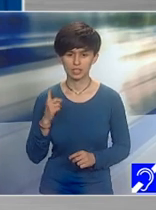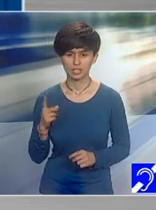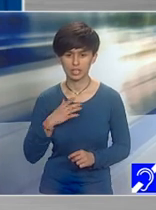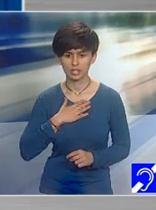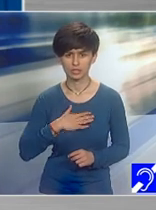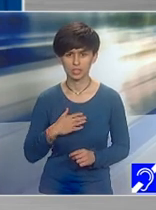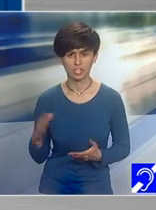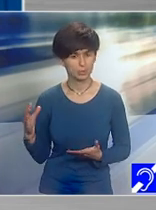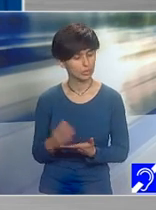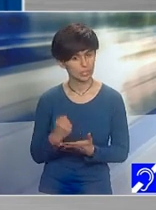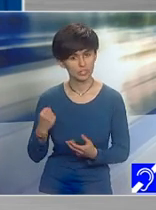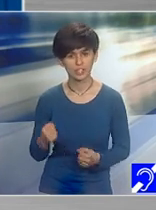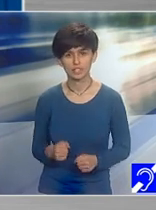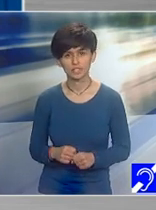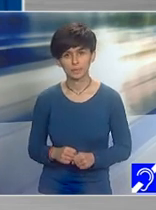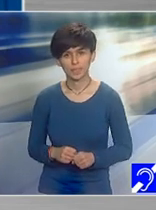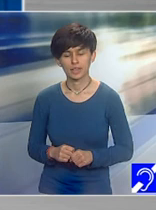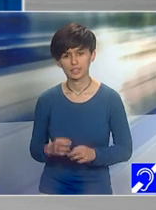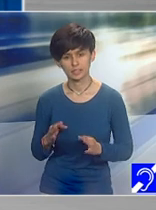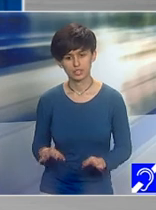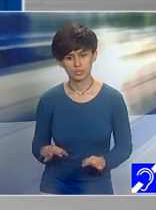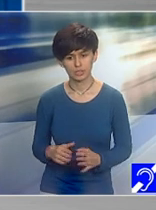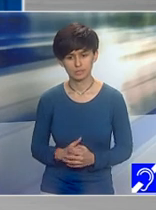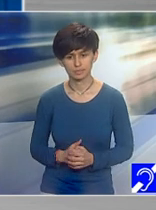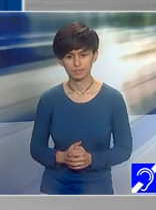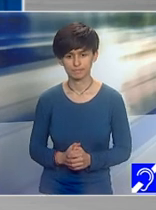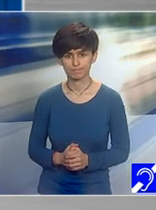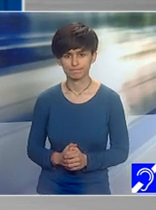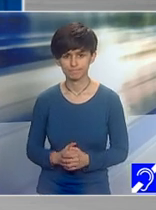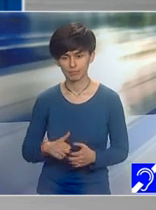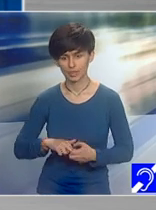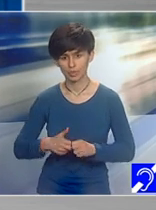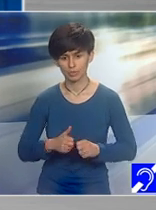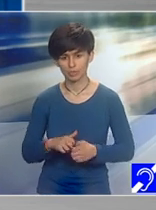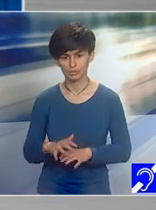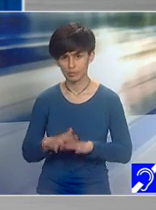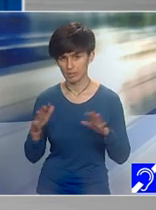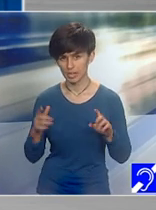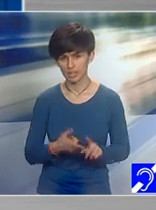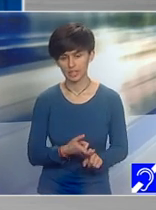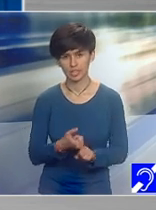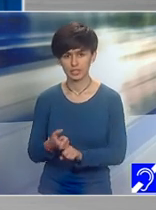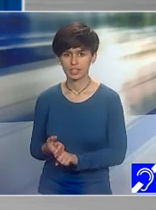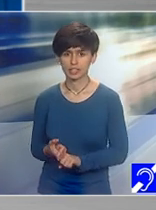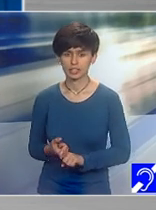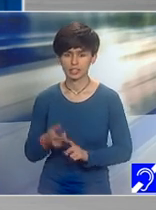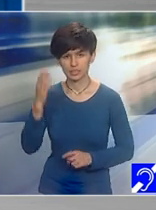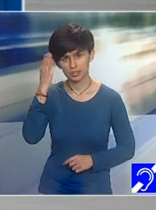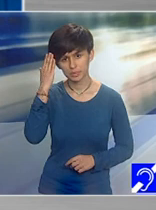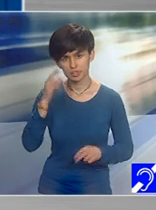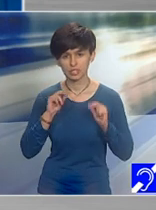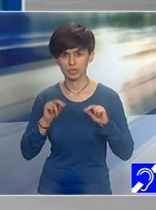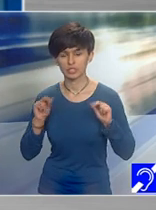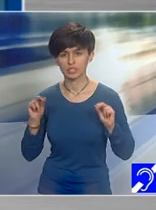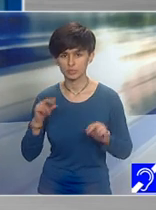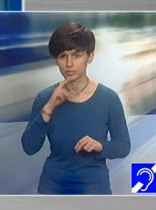momentul în care termină liceul. De asemenea, o mare problemă și pe care va trebui să o rezolvăm, chiar dacă ție de Ministerul Învățământului, e vorba de